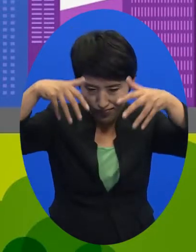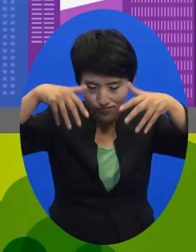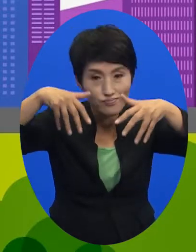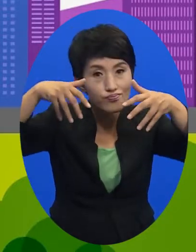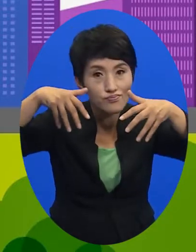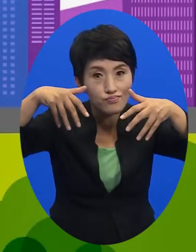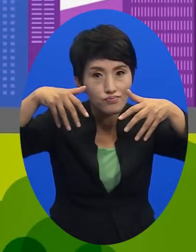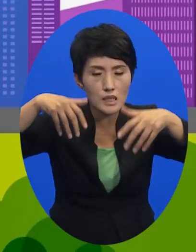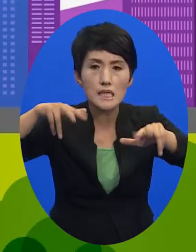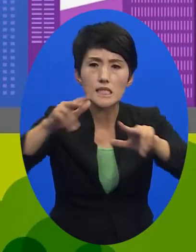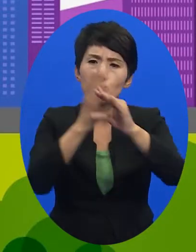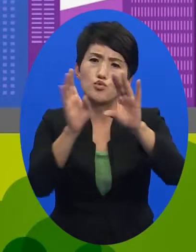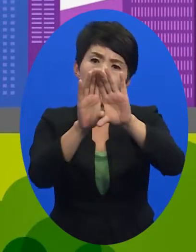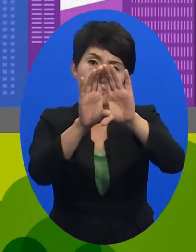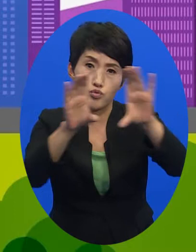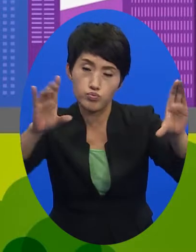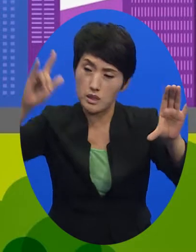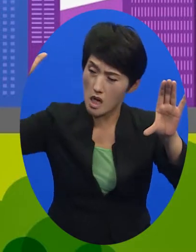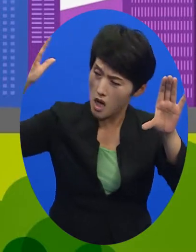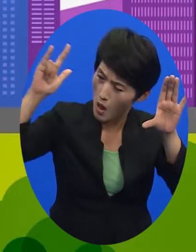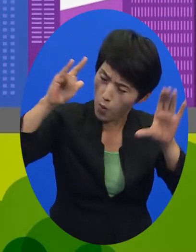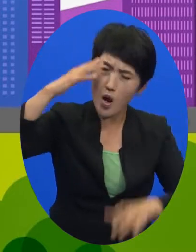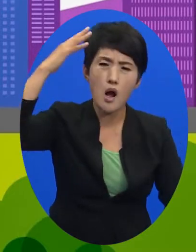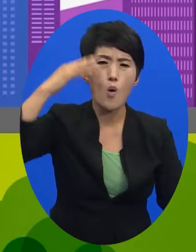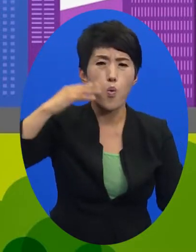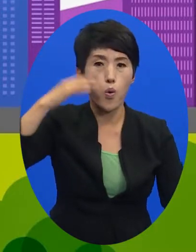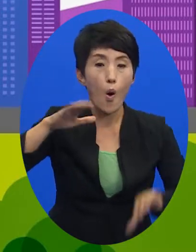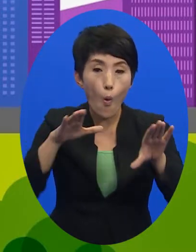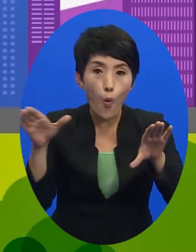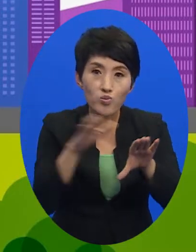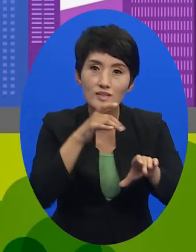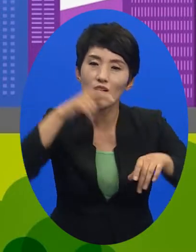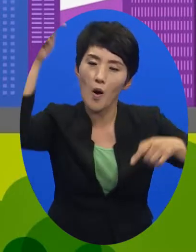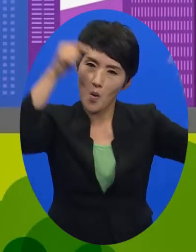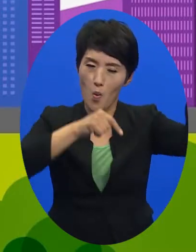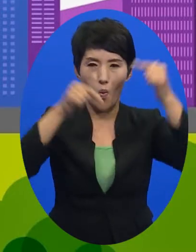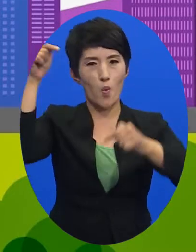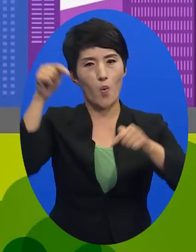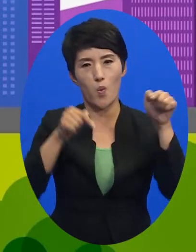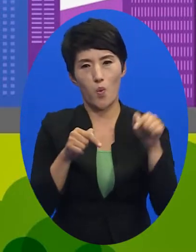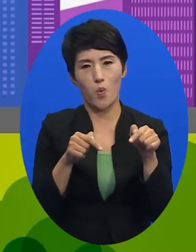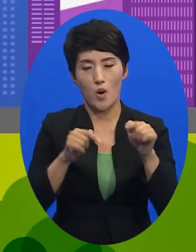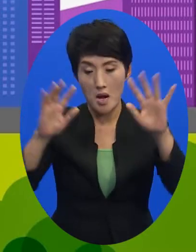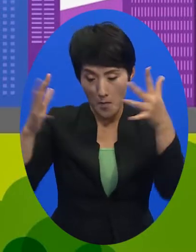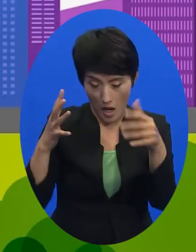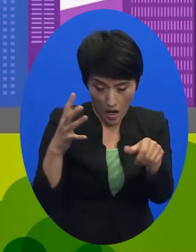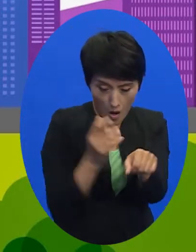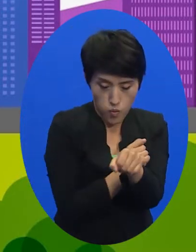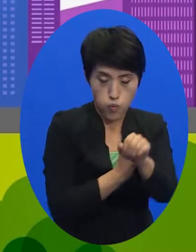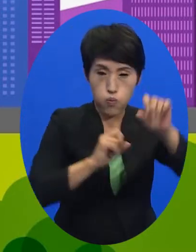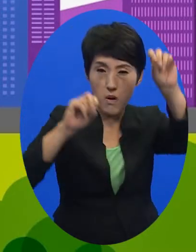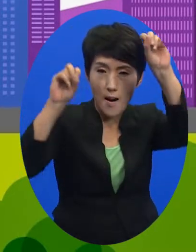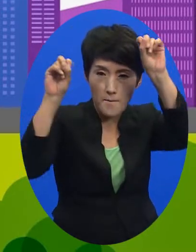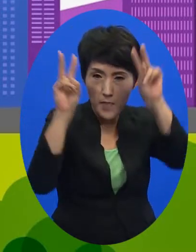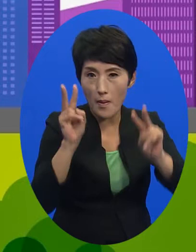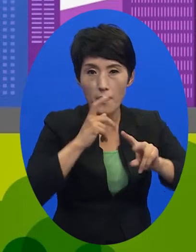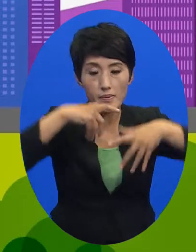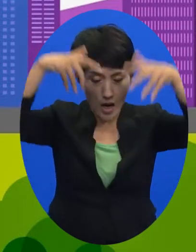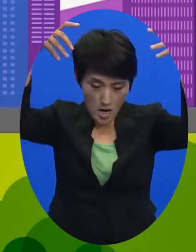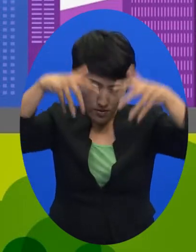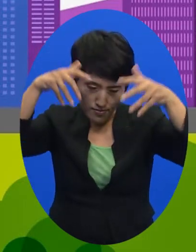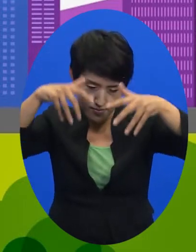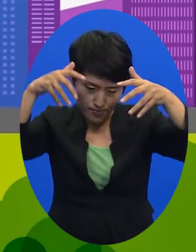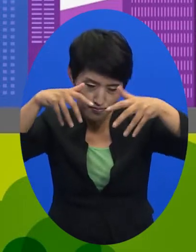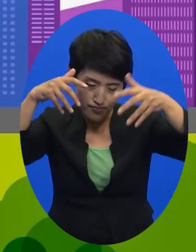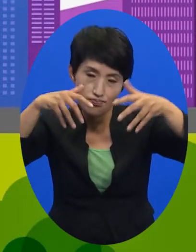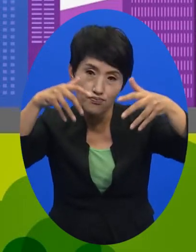있습니다. 마른 장마가 이어졌던 중부지방에도 오늘부터 비가 내릴 텐데요. 돌풍과 천둥, 번개를 동반할 가능성이